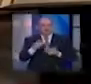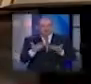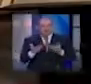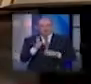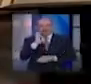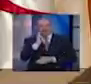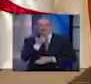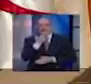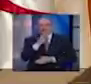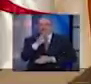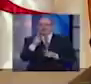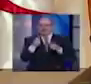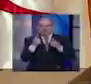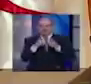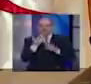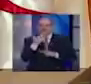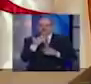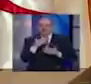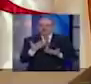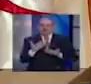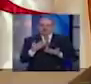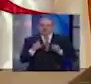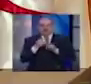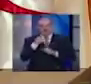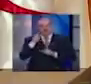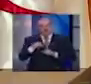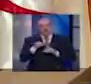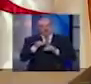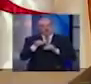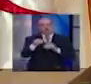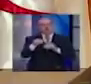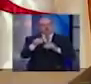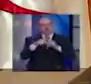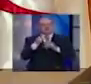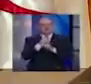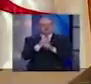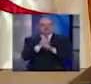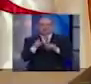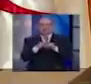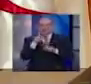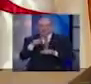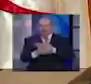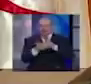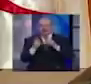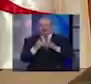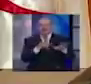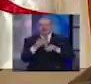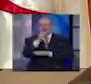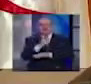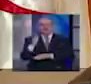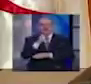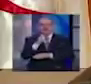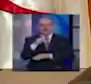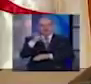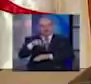Biftikhar. Il est chouf, insane, ma ouche, ouais. Il coule, non? Hna, nest, ami, coule, nous allons être en faillite. Hna, ma, hna,